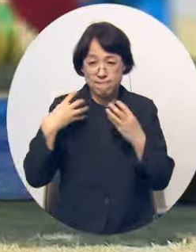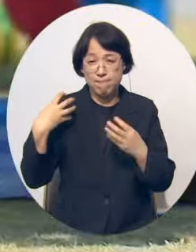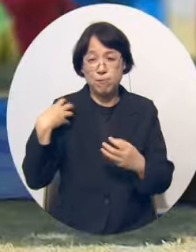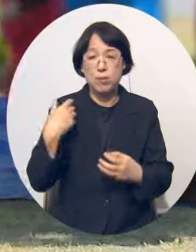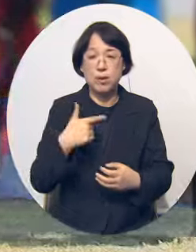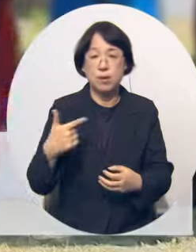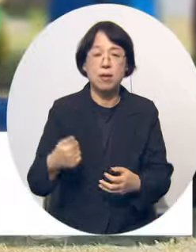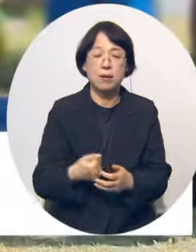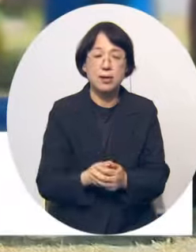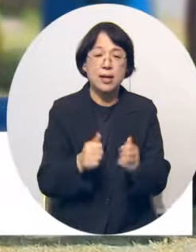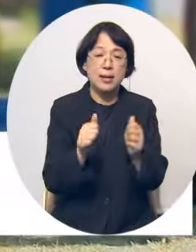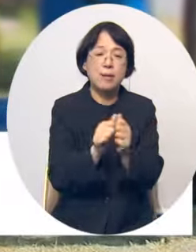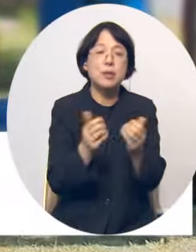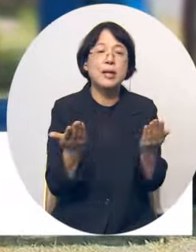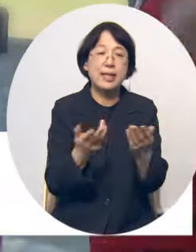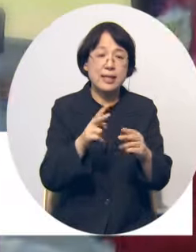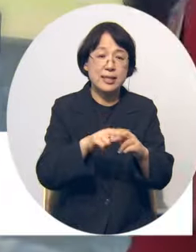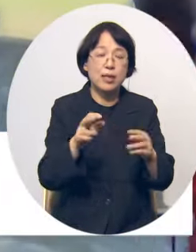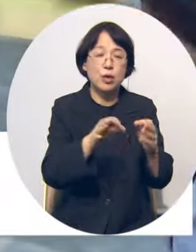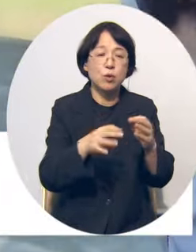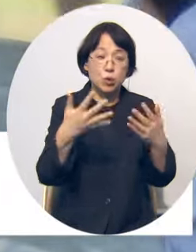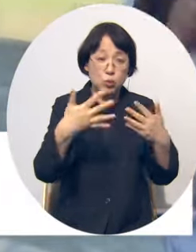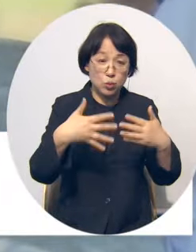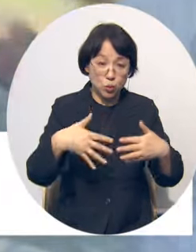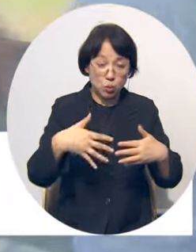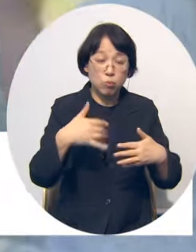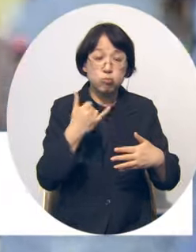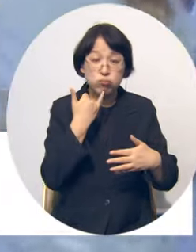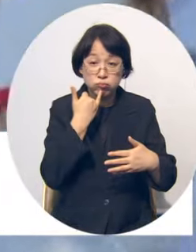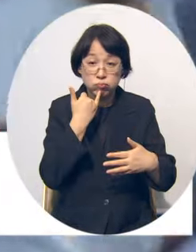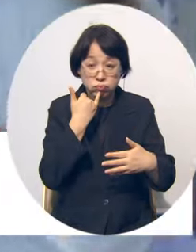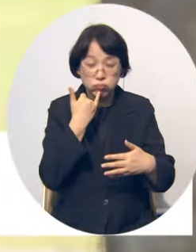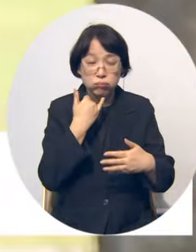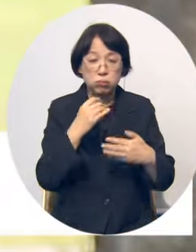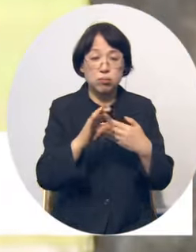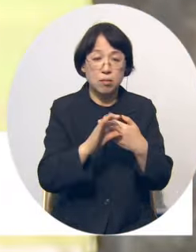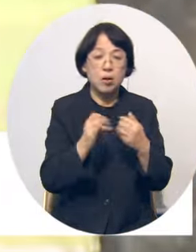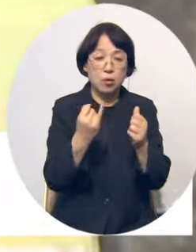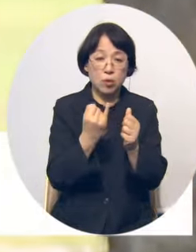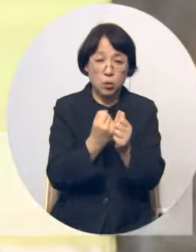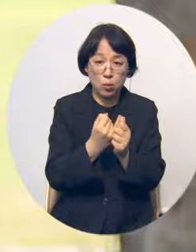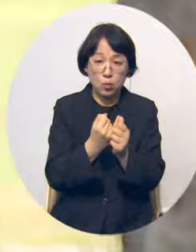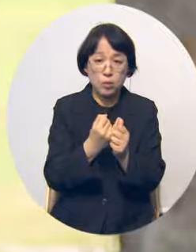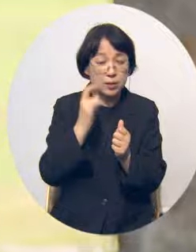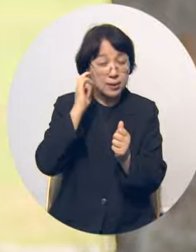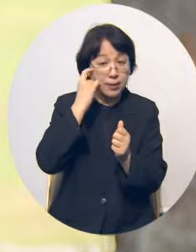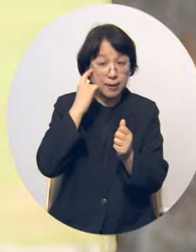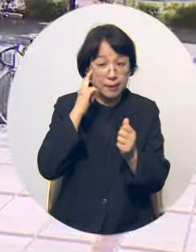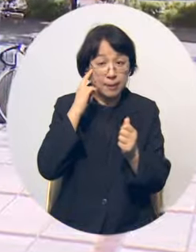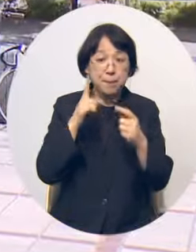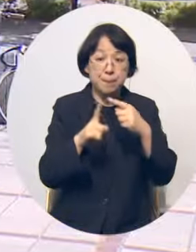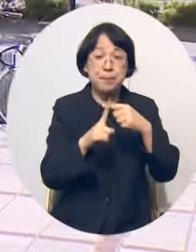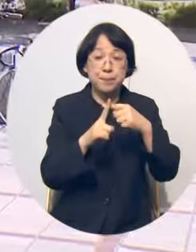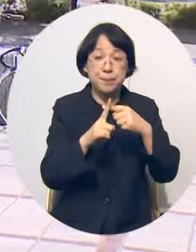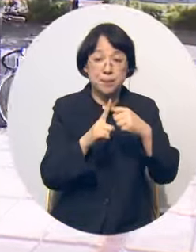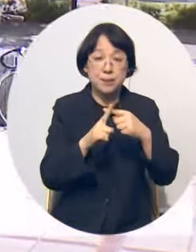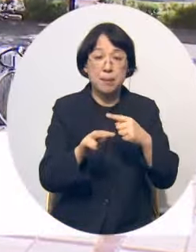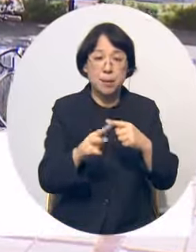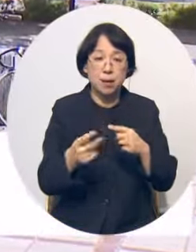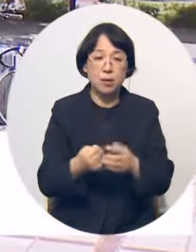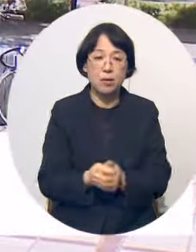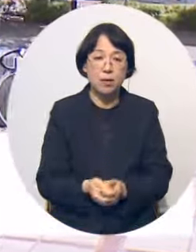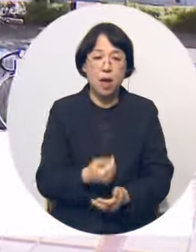다만 남성은 일자리 등 경제적 조건이 나아지면 결혼과 출산 의향이 긍정적으로 바뀔 거라 답했고, 여유가 엄청